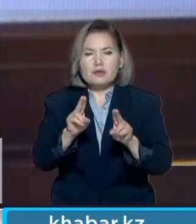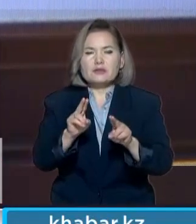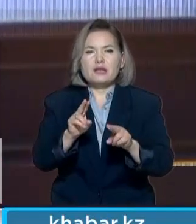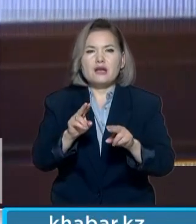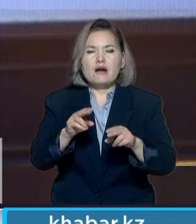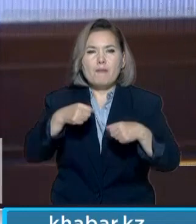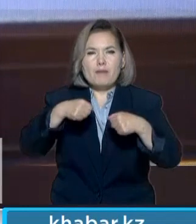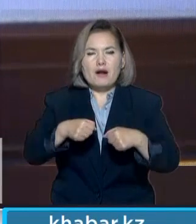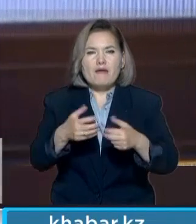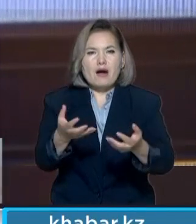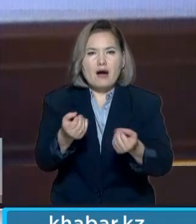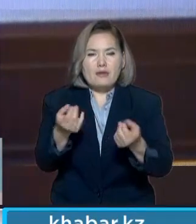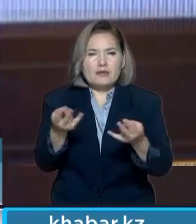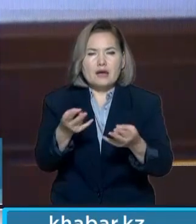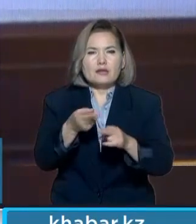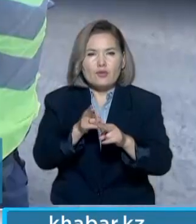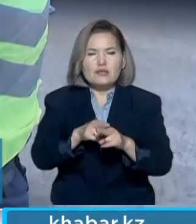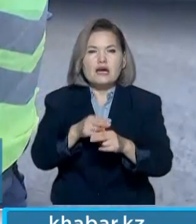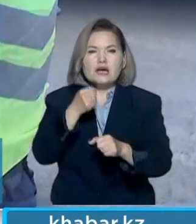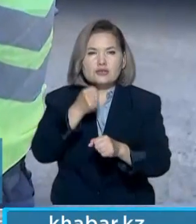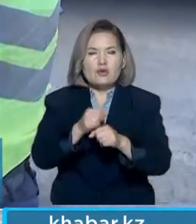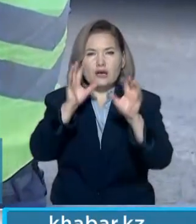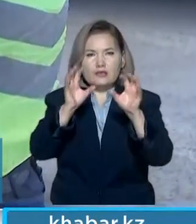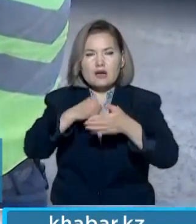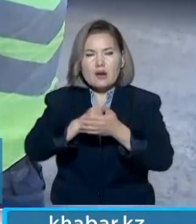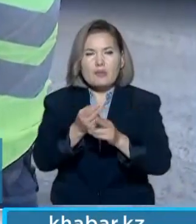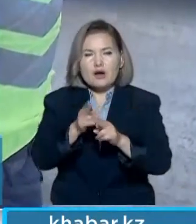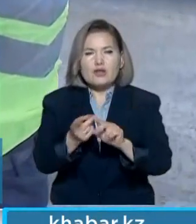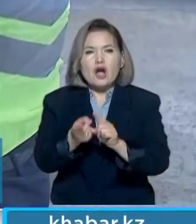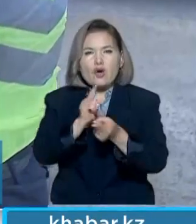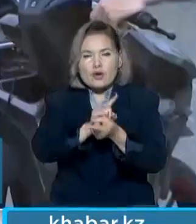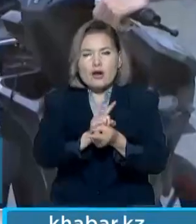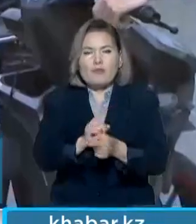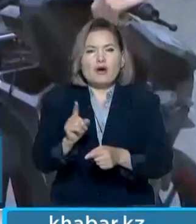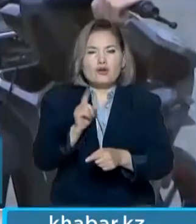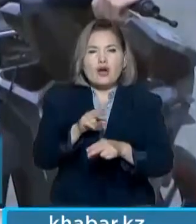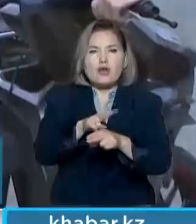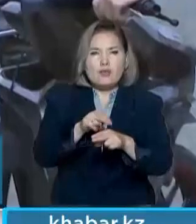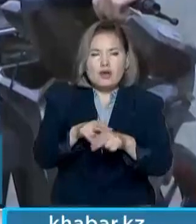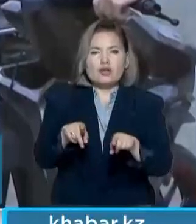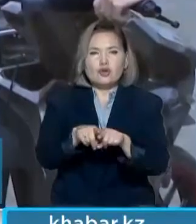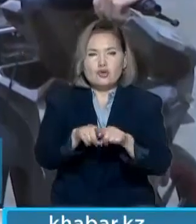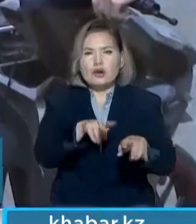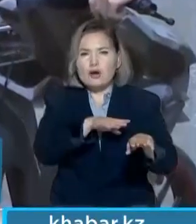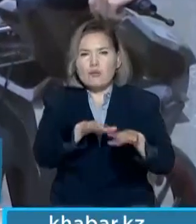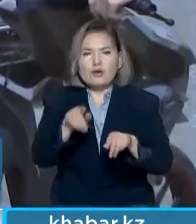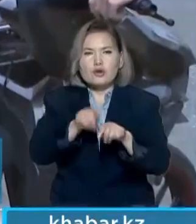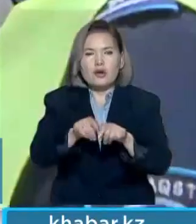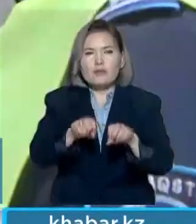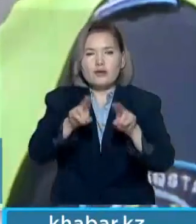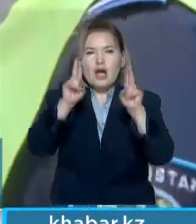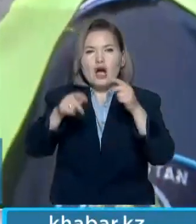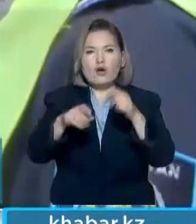болады. Қазір заң жобасы сенатта. Өзгерісті күтіп ішкі істер министрлігі қол қусырып отырған жоқ. Биыл жол ережесін